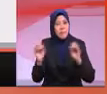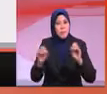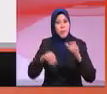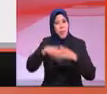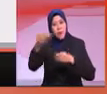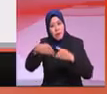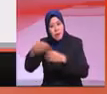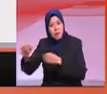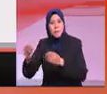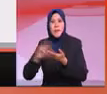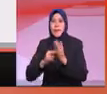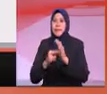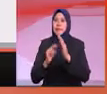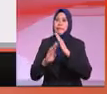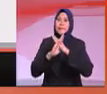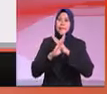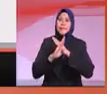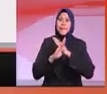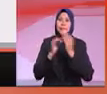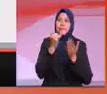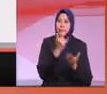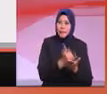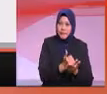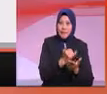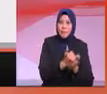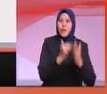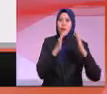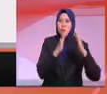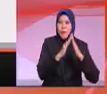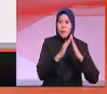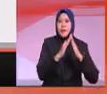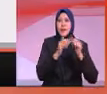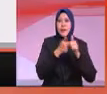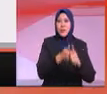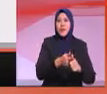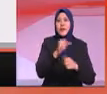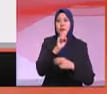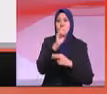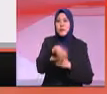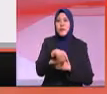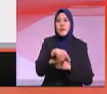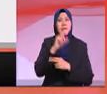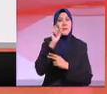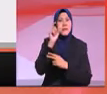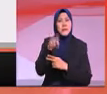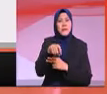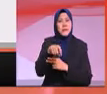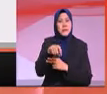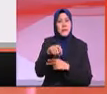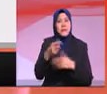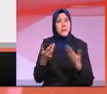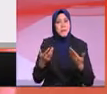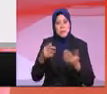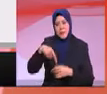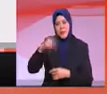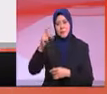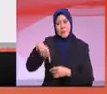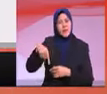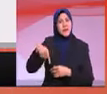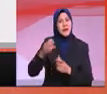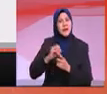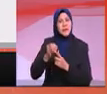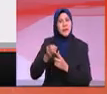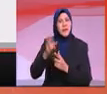kalau mereka atau semua kita duduk di rumah dan boleh patuh pada SOP, kita tak perlukan PKP